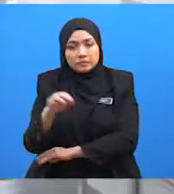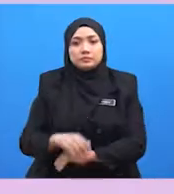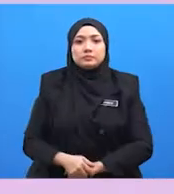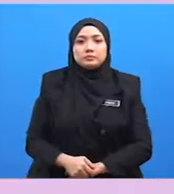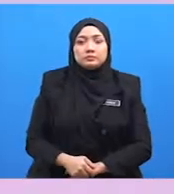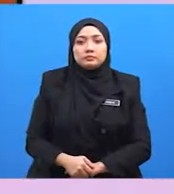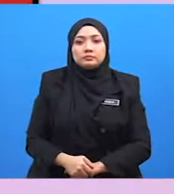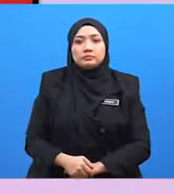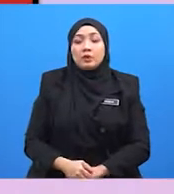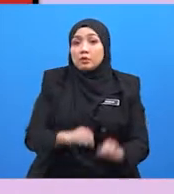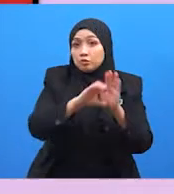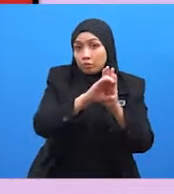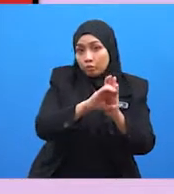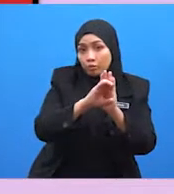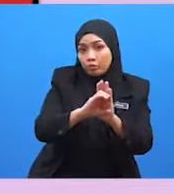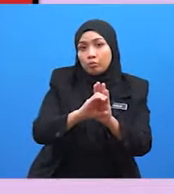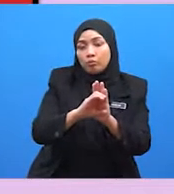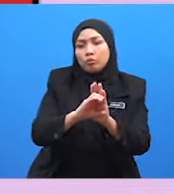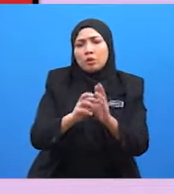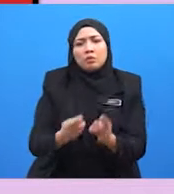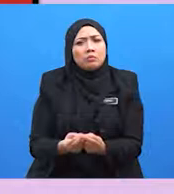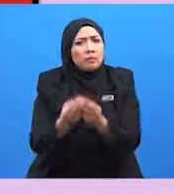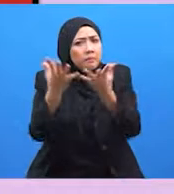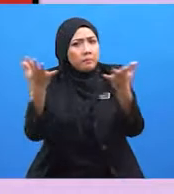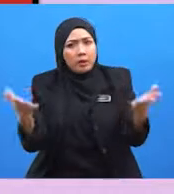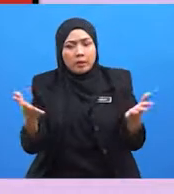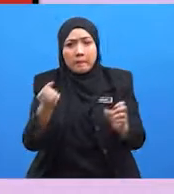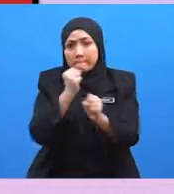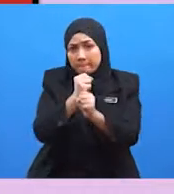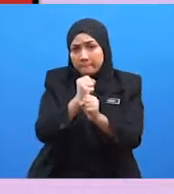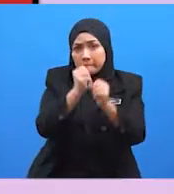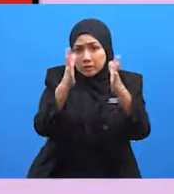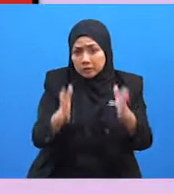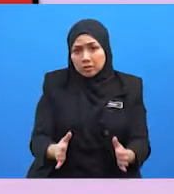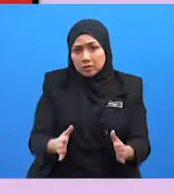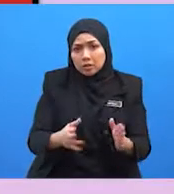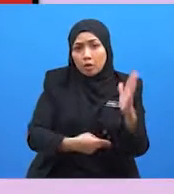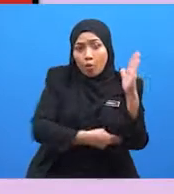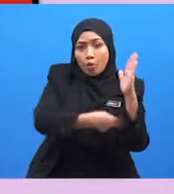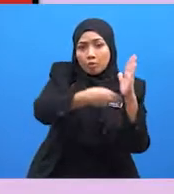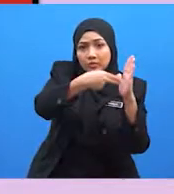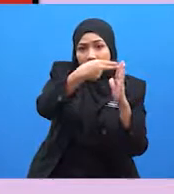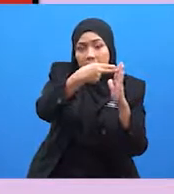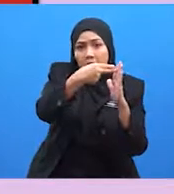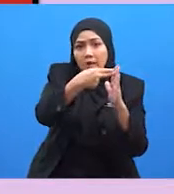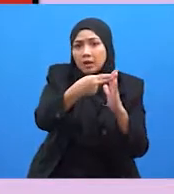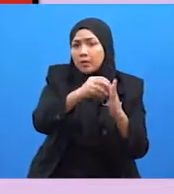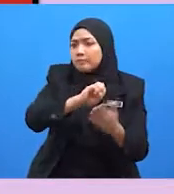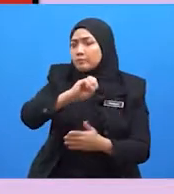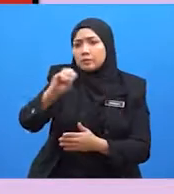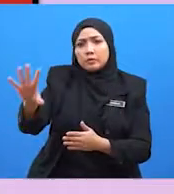COVID-19. Contohnya, ramai pekerja hotel yang dibuang atau dicutikan tanpa